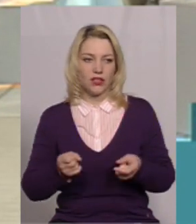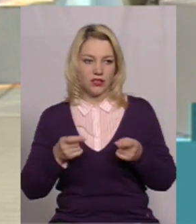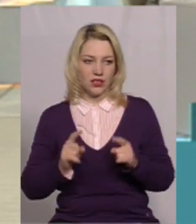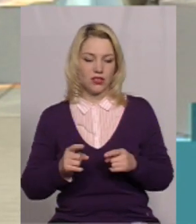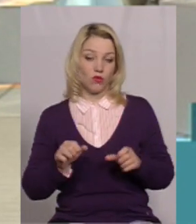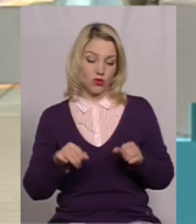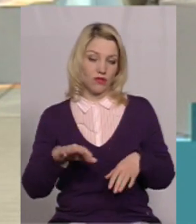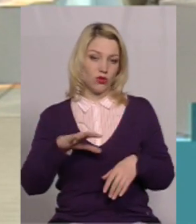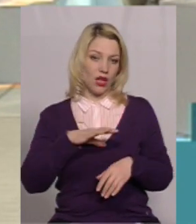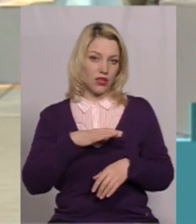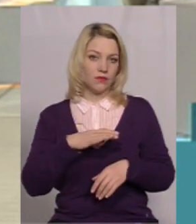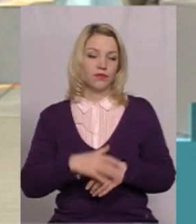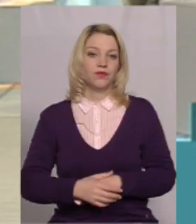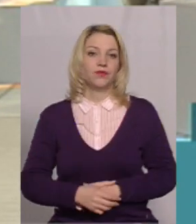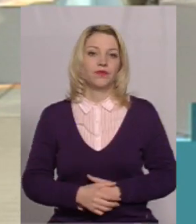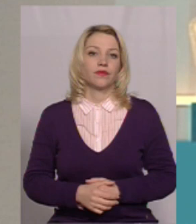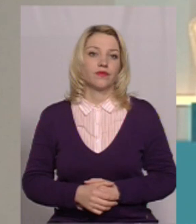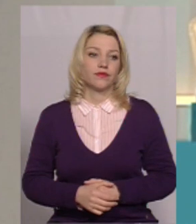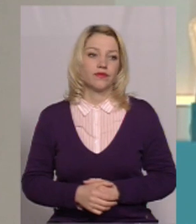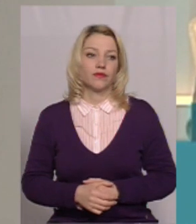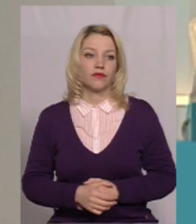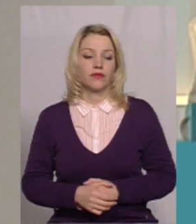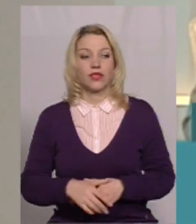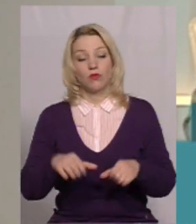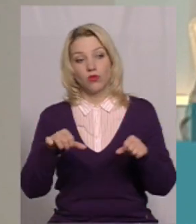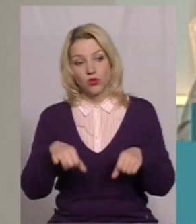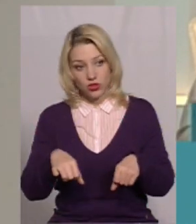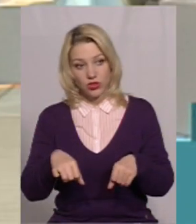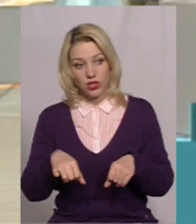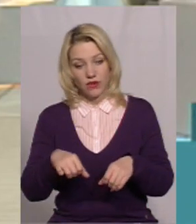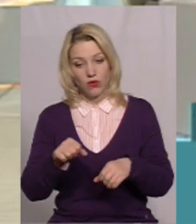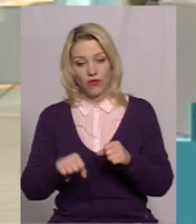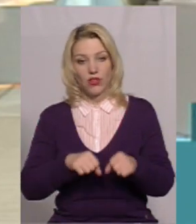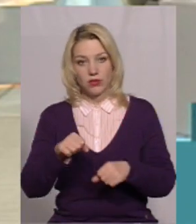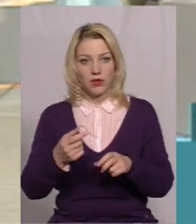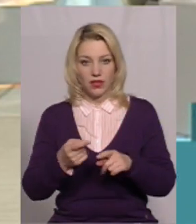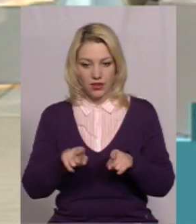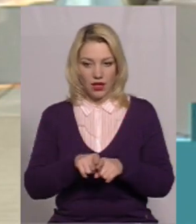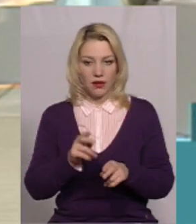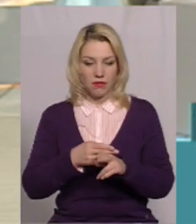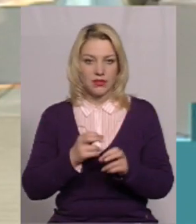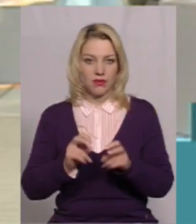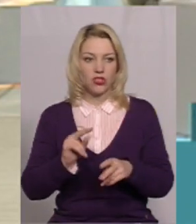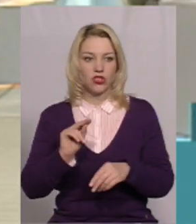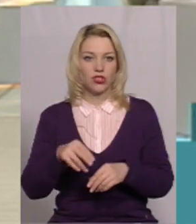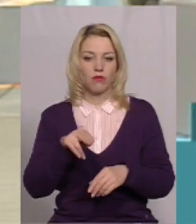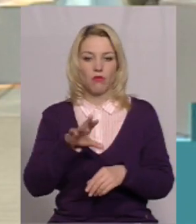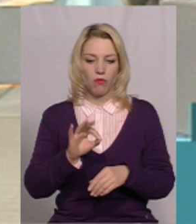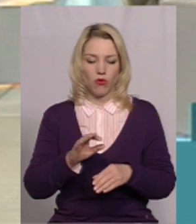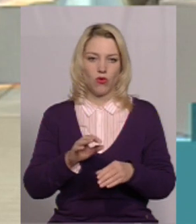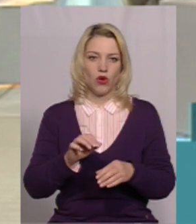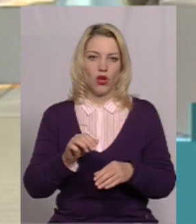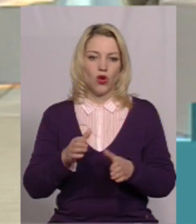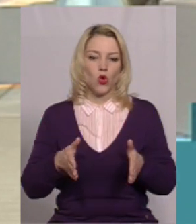Дійсно, напевно, так. І, напевно, велосипедистам так безпечніше, ніж по